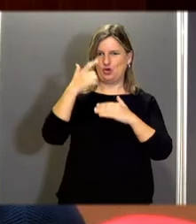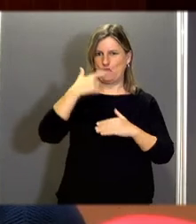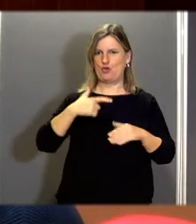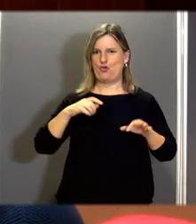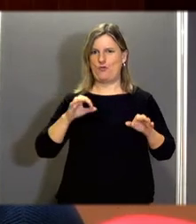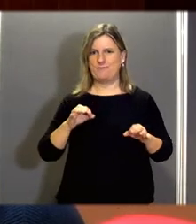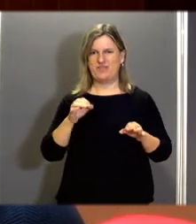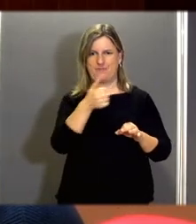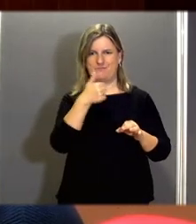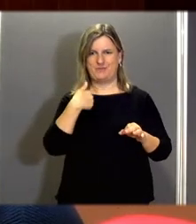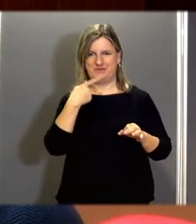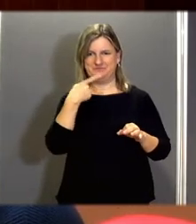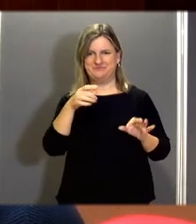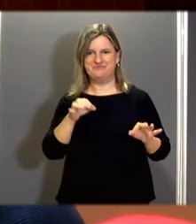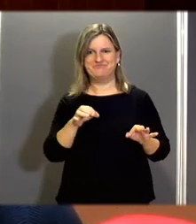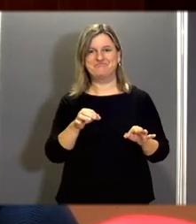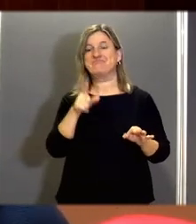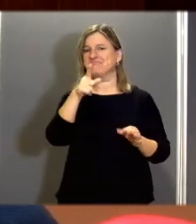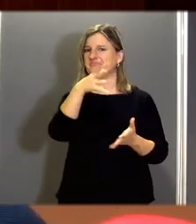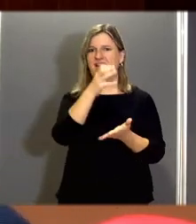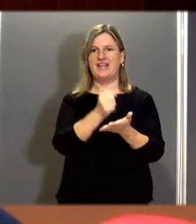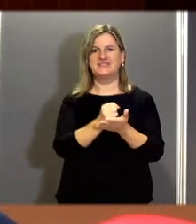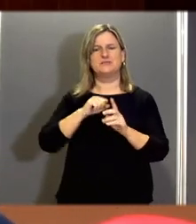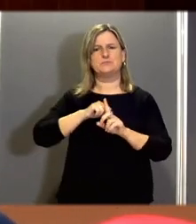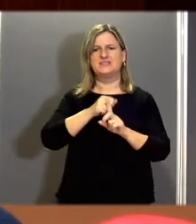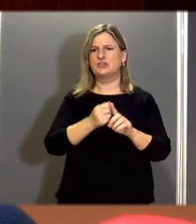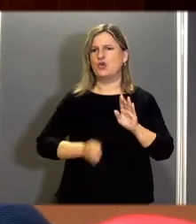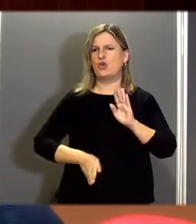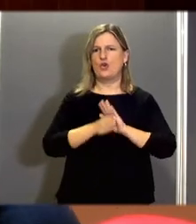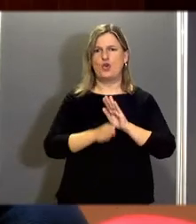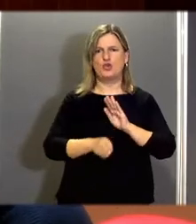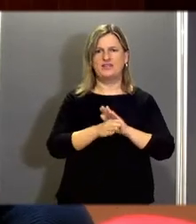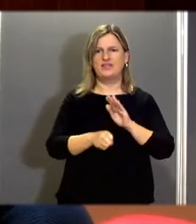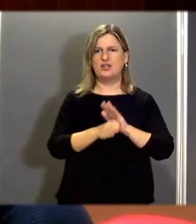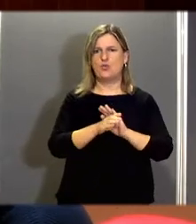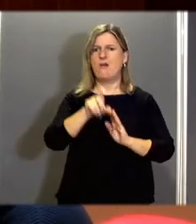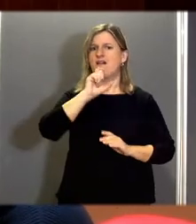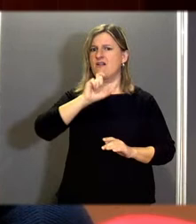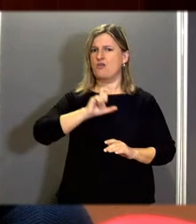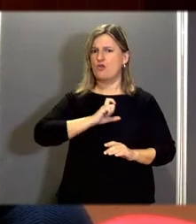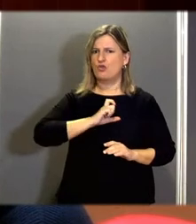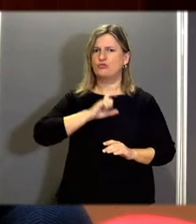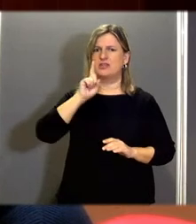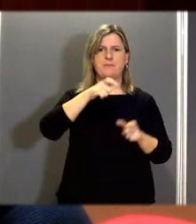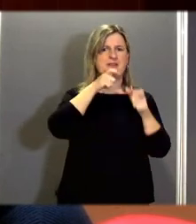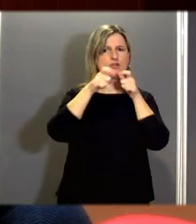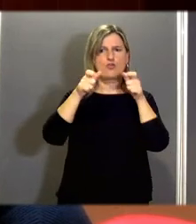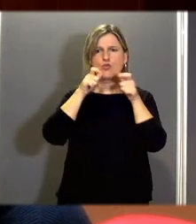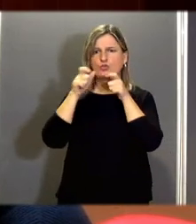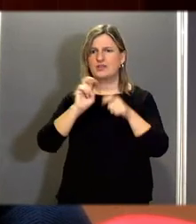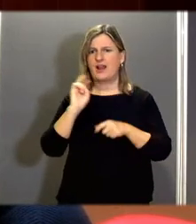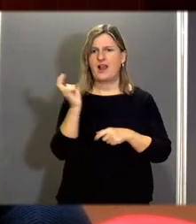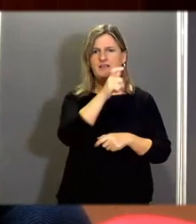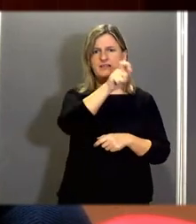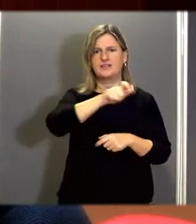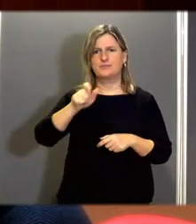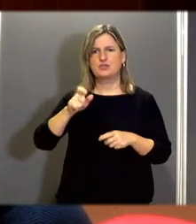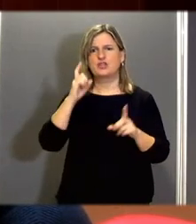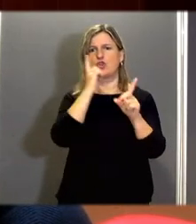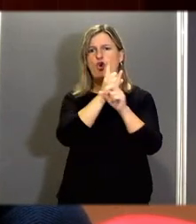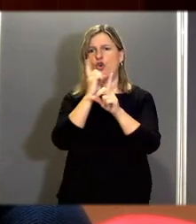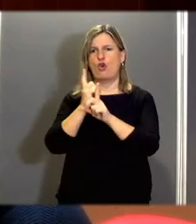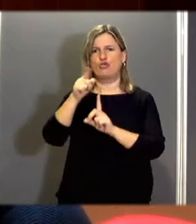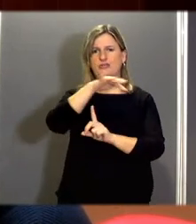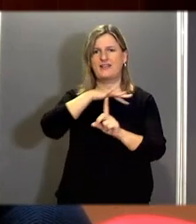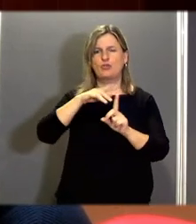tot. Efectivament, la repressió continua contra mi, continua contra moltes persones, contra els nostres entorns,